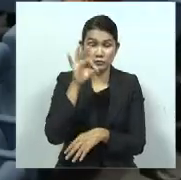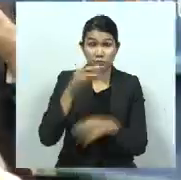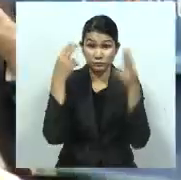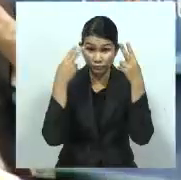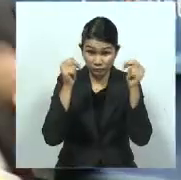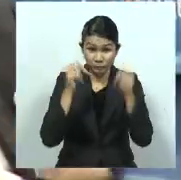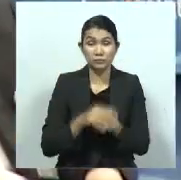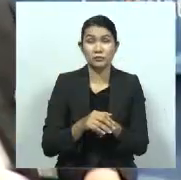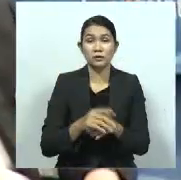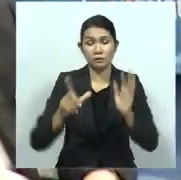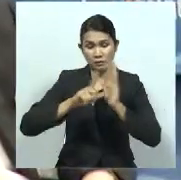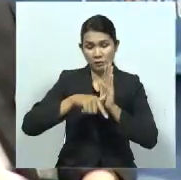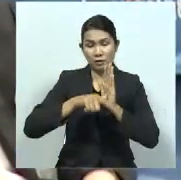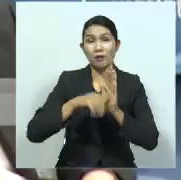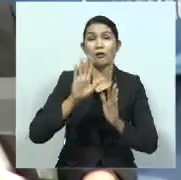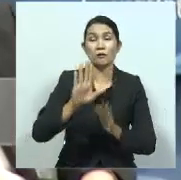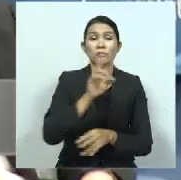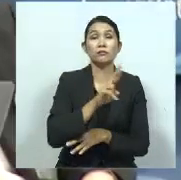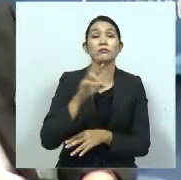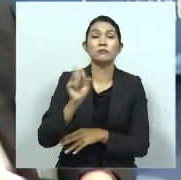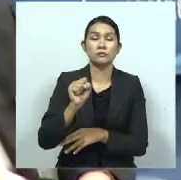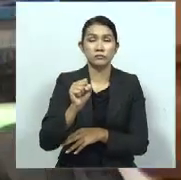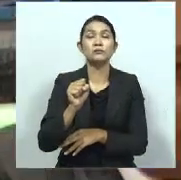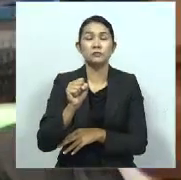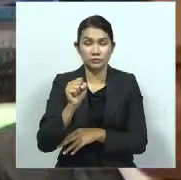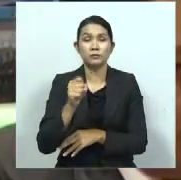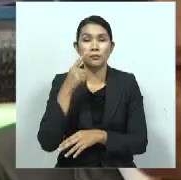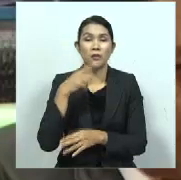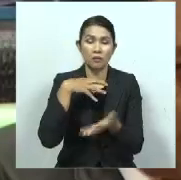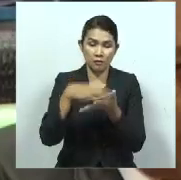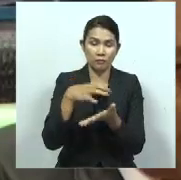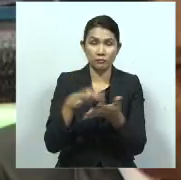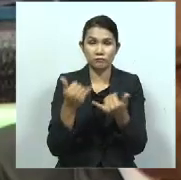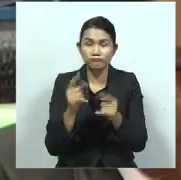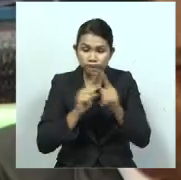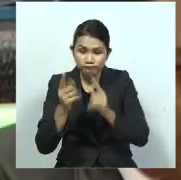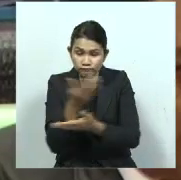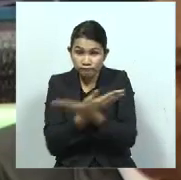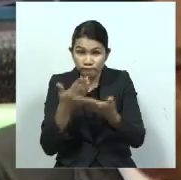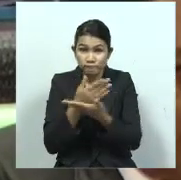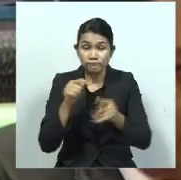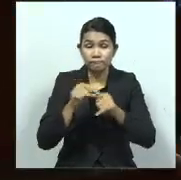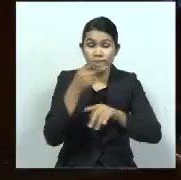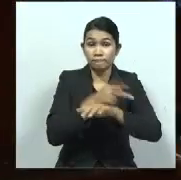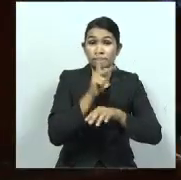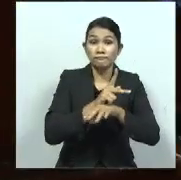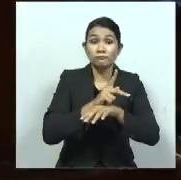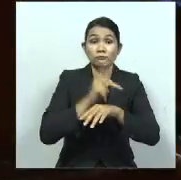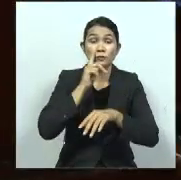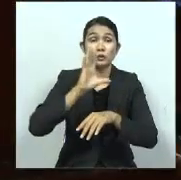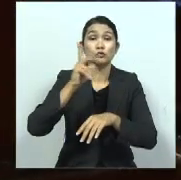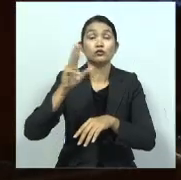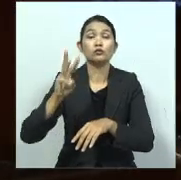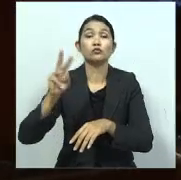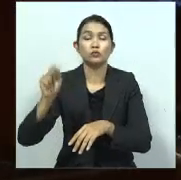ตรีนะฮะเลขาธิการสภาผู้แทนราษฎรนายสรศักดิ์เพียรเวชบอกว่าได้หารือกับว่าที่ประธานรัฐสภานายชวนหลีกภัยแล้ว